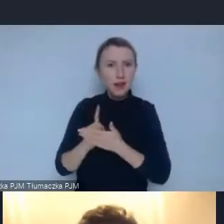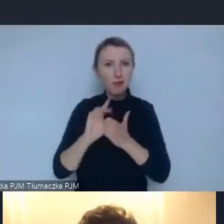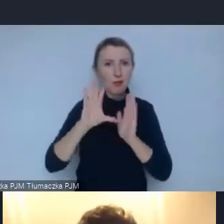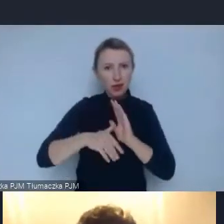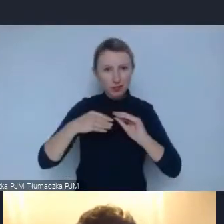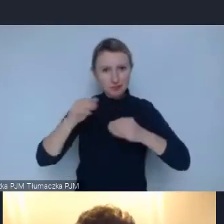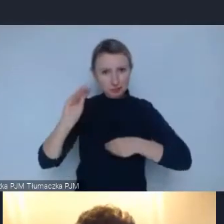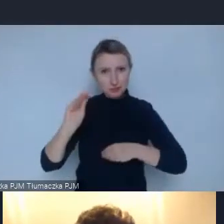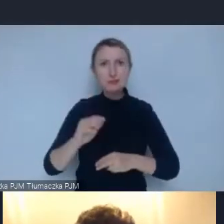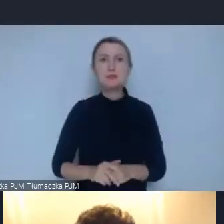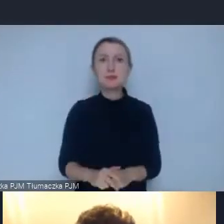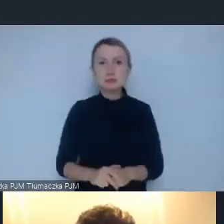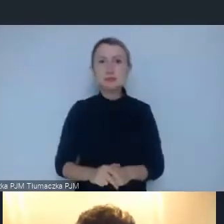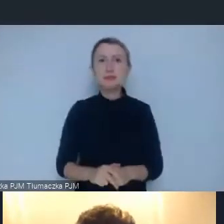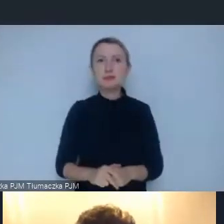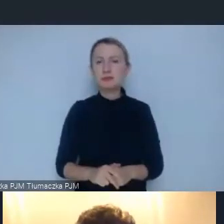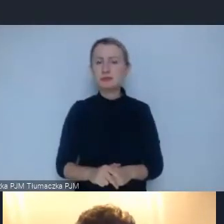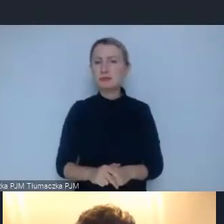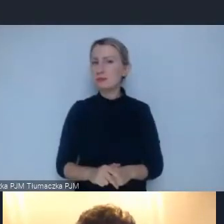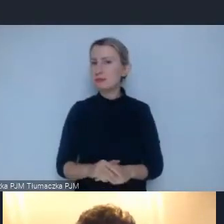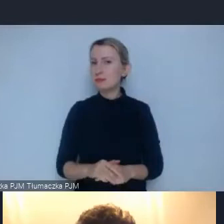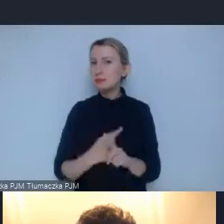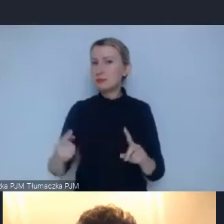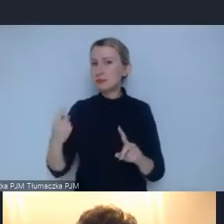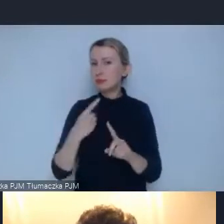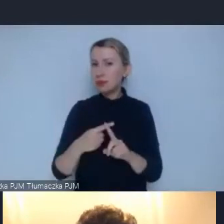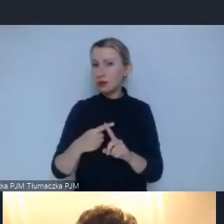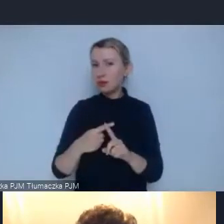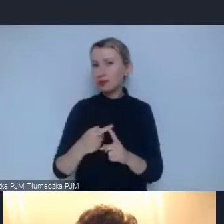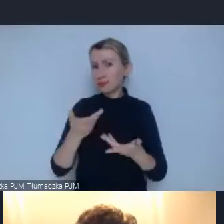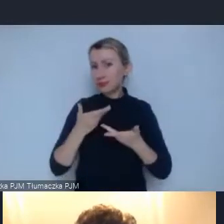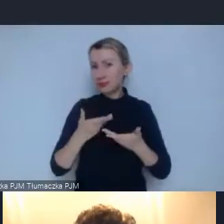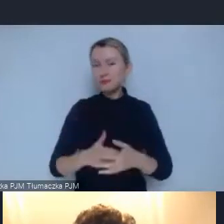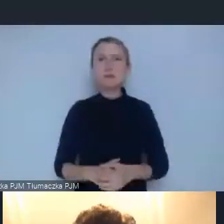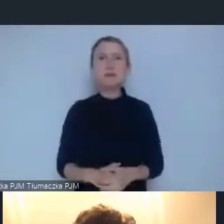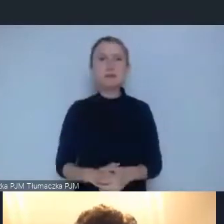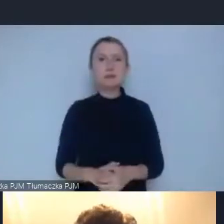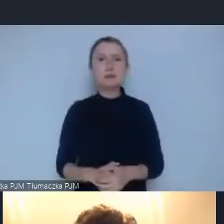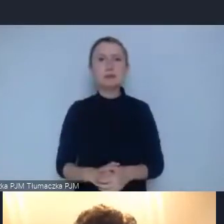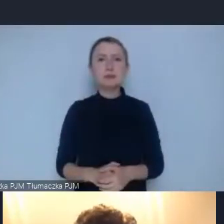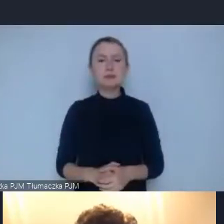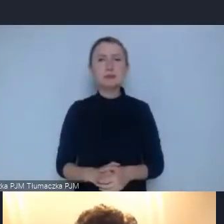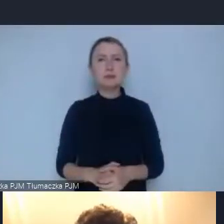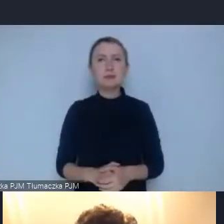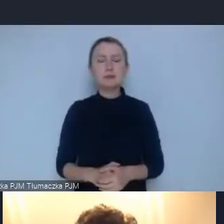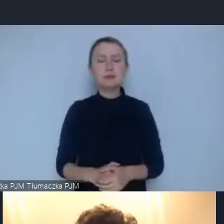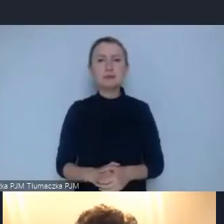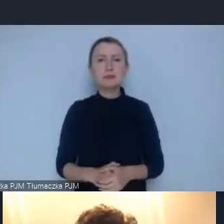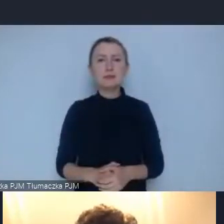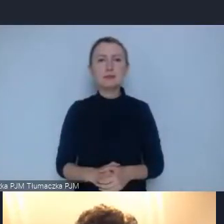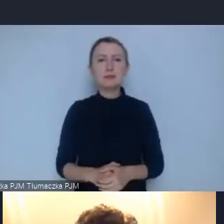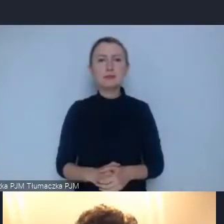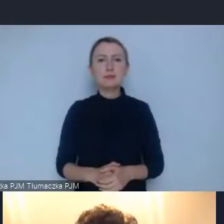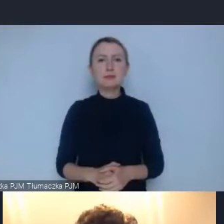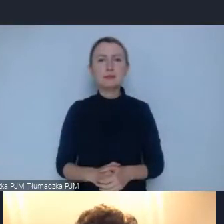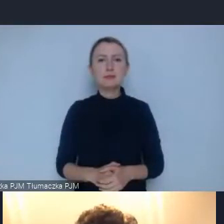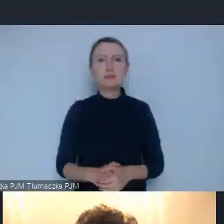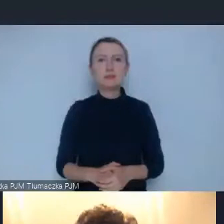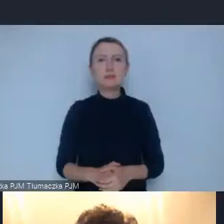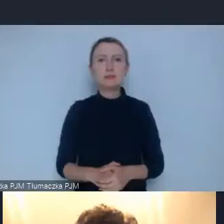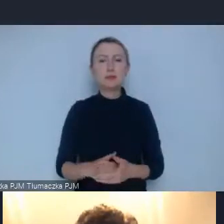co jest dodatkowym bonusem. To, co mówił pan dyrektor, nasi mieszkańcy są coraz bardziej świadomi, coraz bardziej wiedzą, co